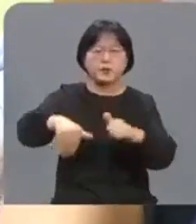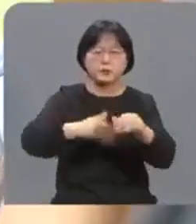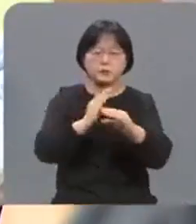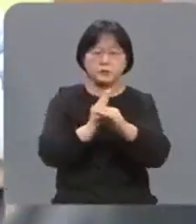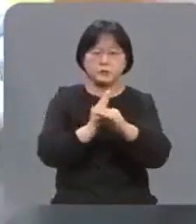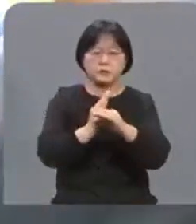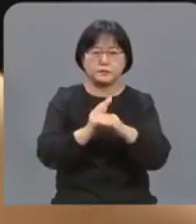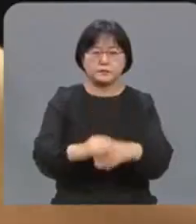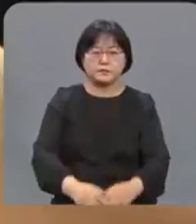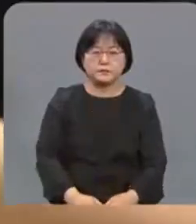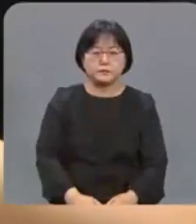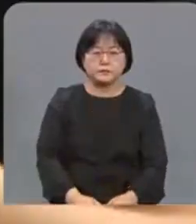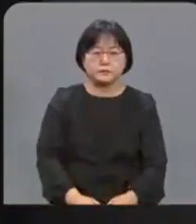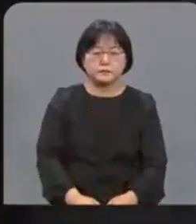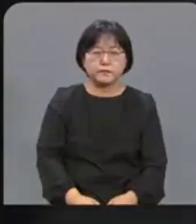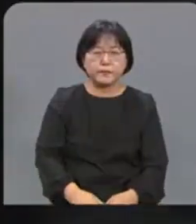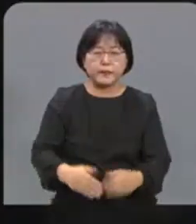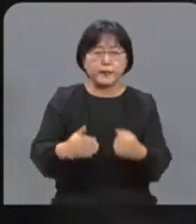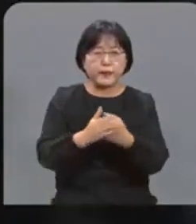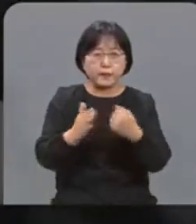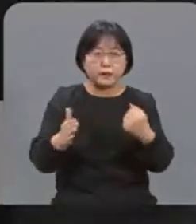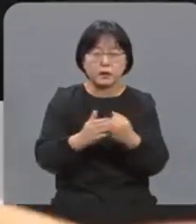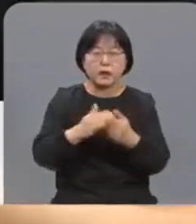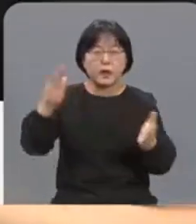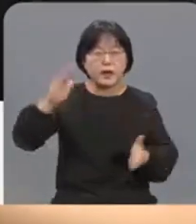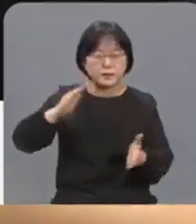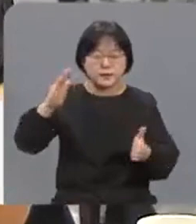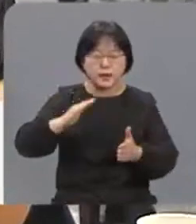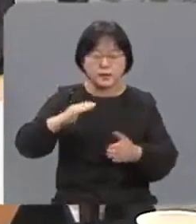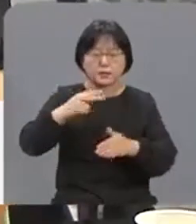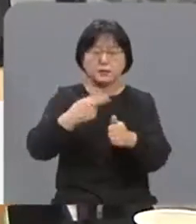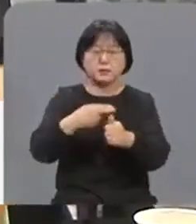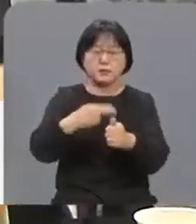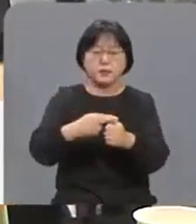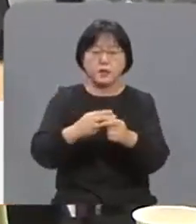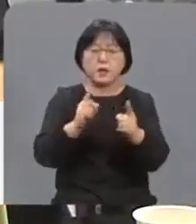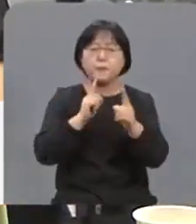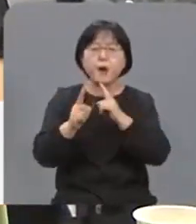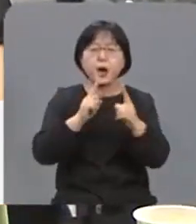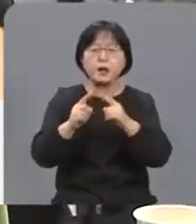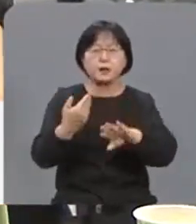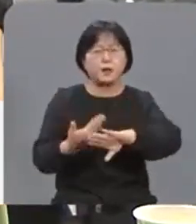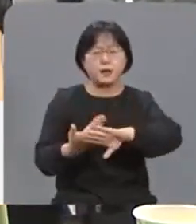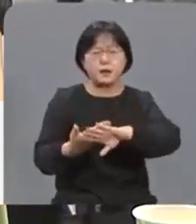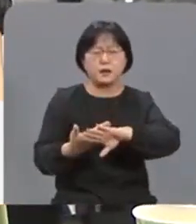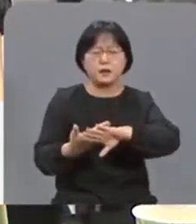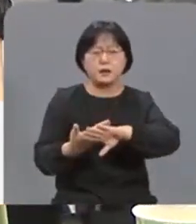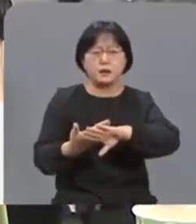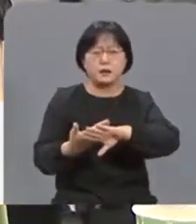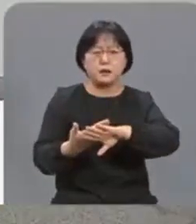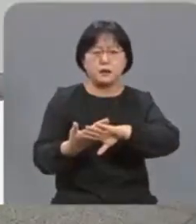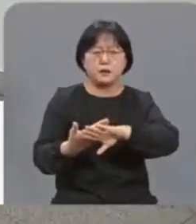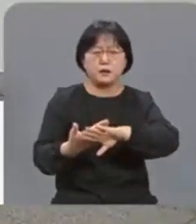거죠, 학교에서. 그러면 학생과 선생님의 언어 코드가 맞지 않아서